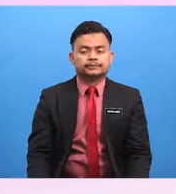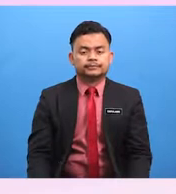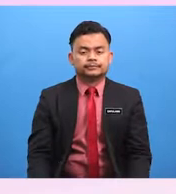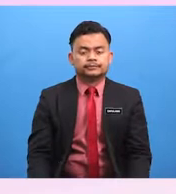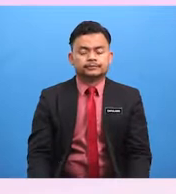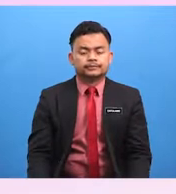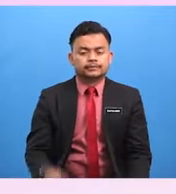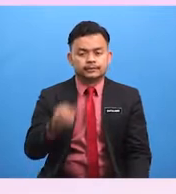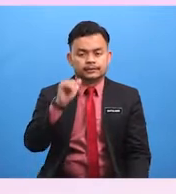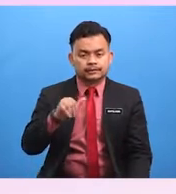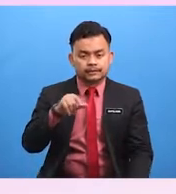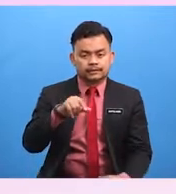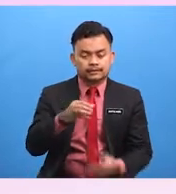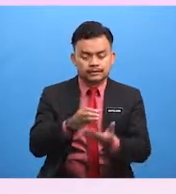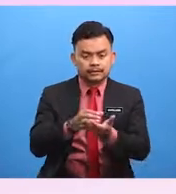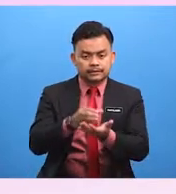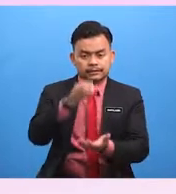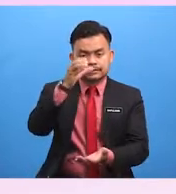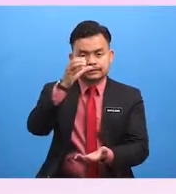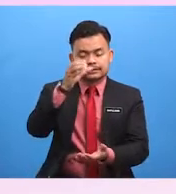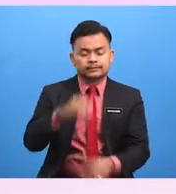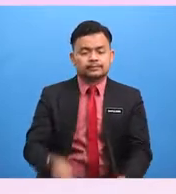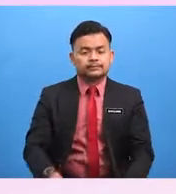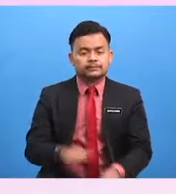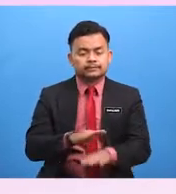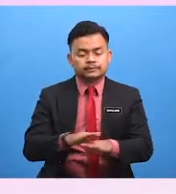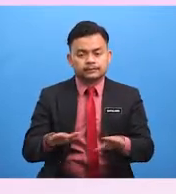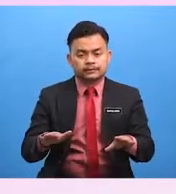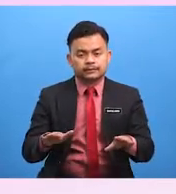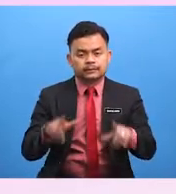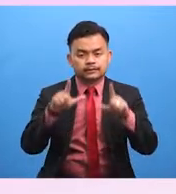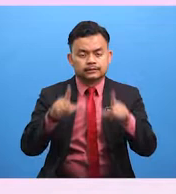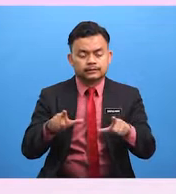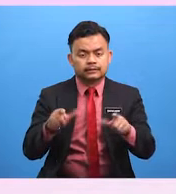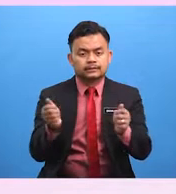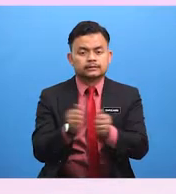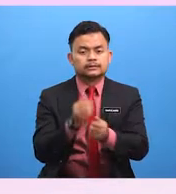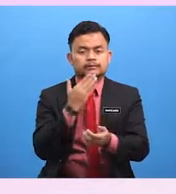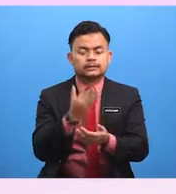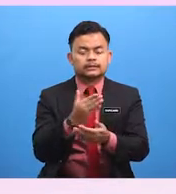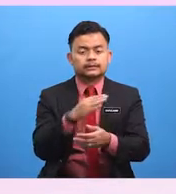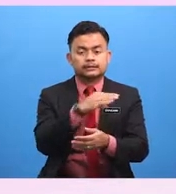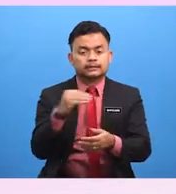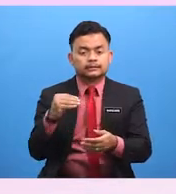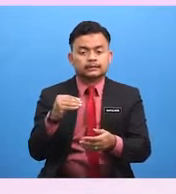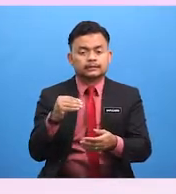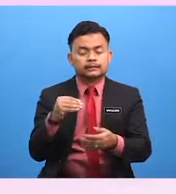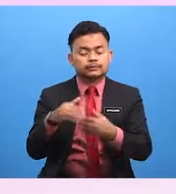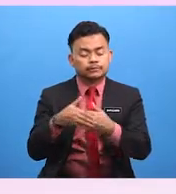Sementara jam yang berbentuk silinder tidak terletak dengan baik dan mudah